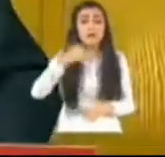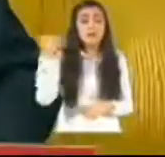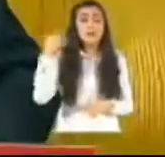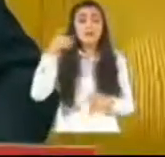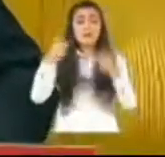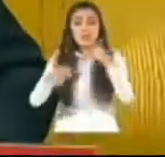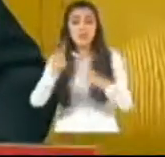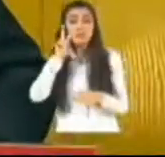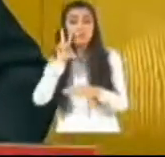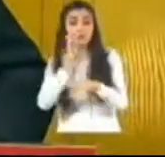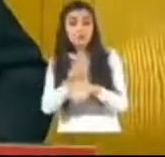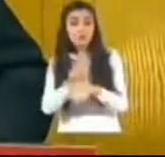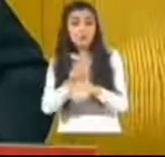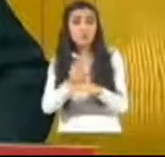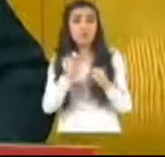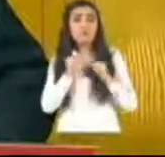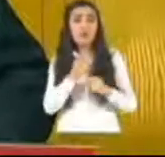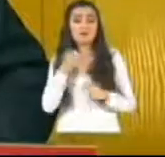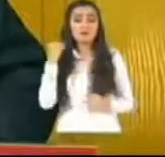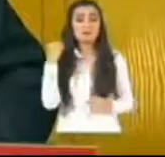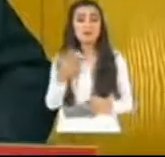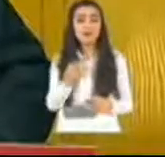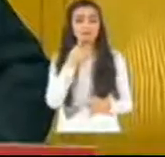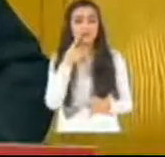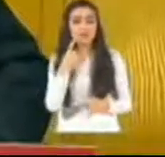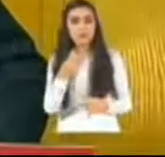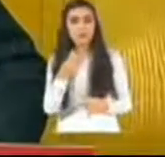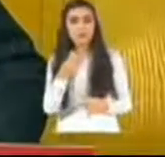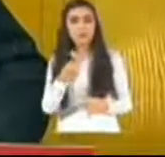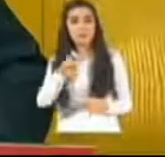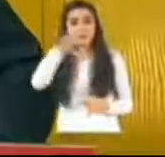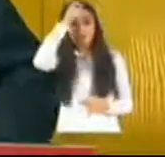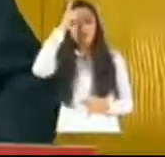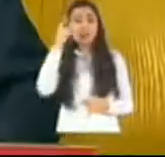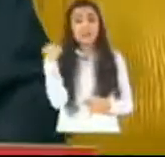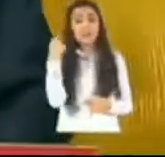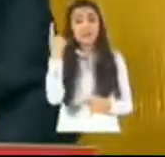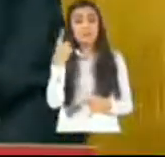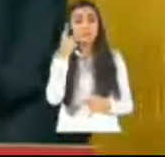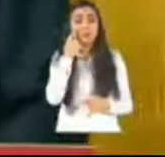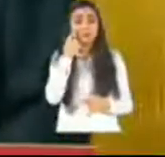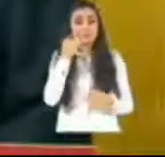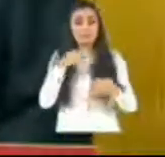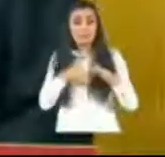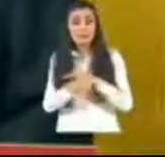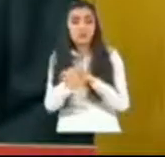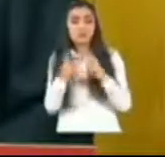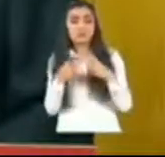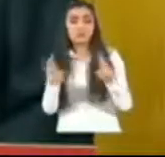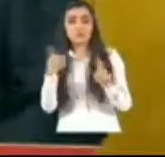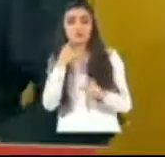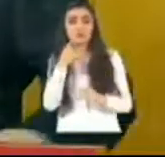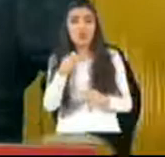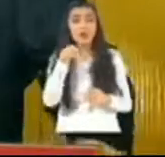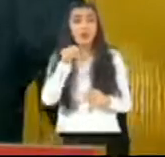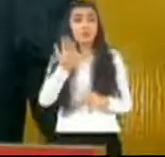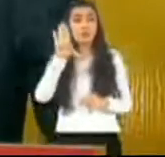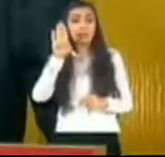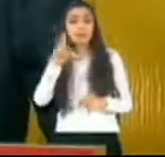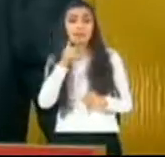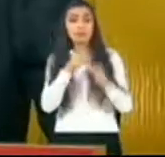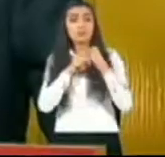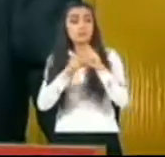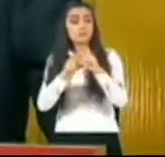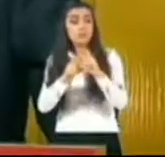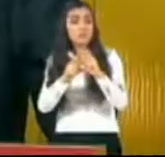yerini göstermiş, dersini vermiştir. Türkiye yeni bir hükümet sistemine geçmiştir. Bu demokratik